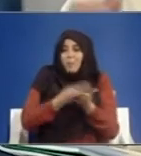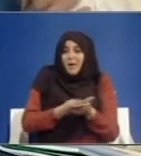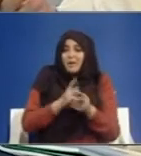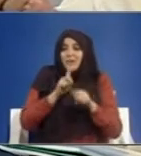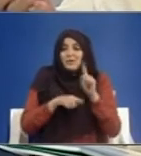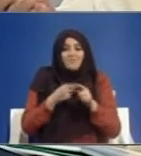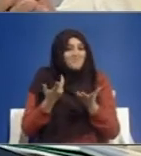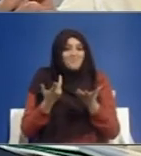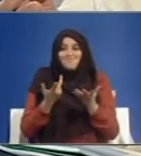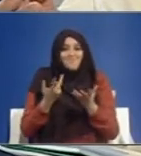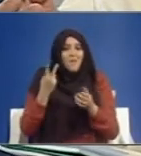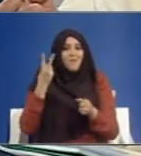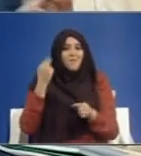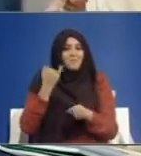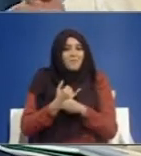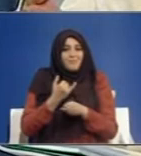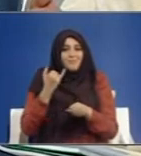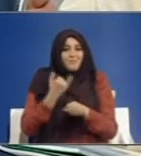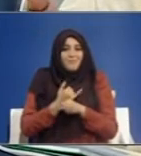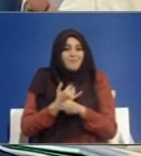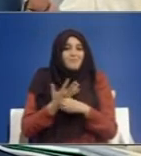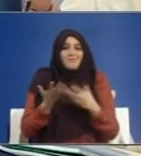هذا كلام باطل.